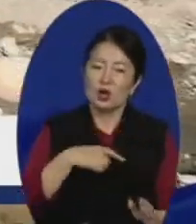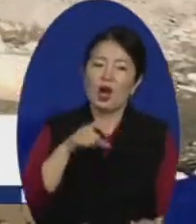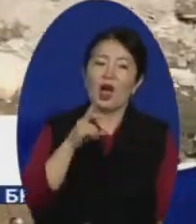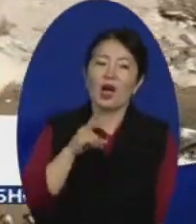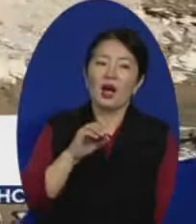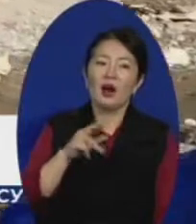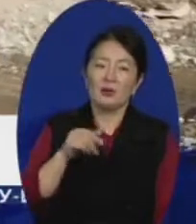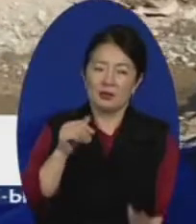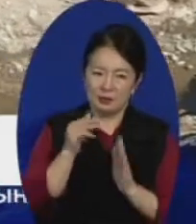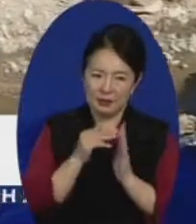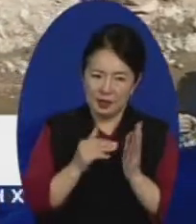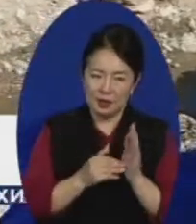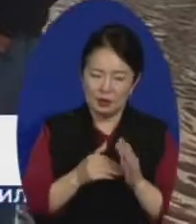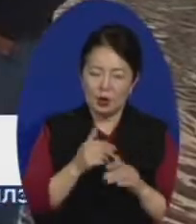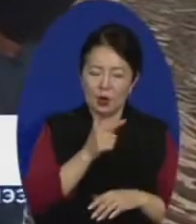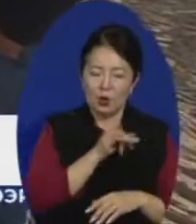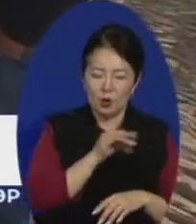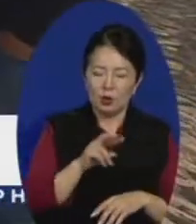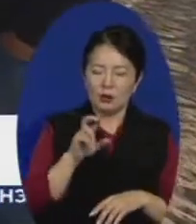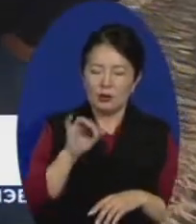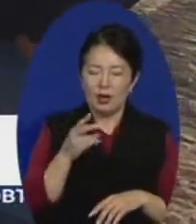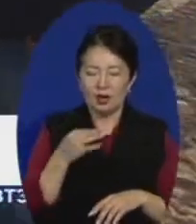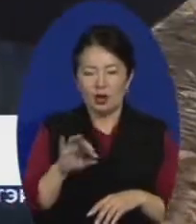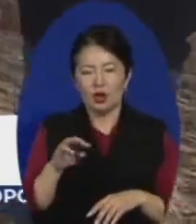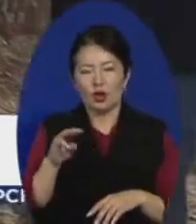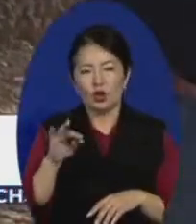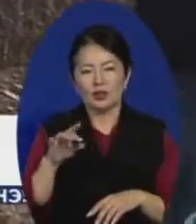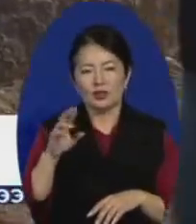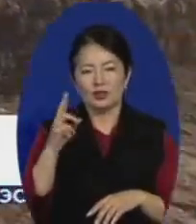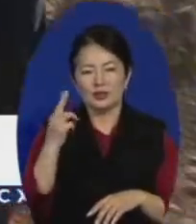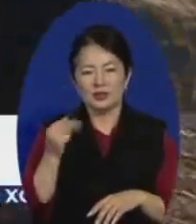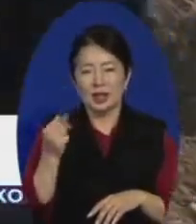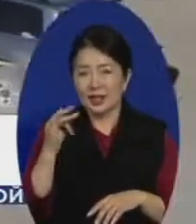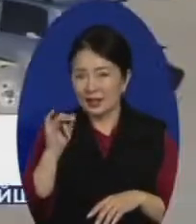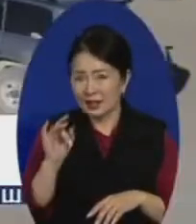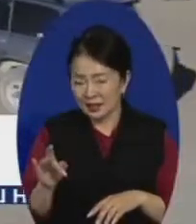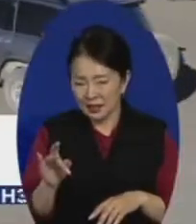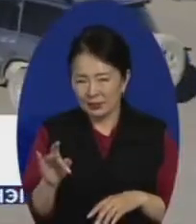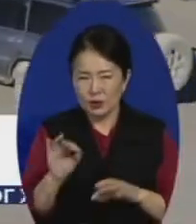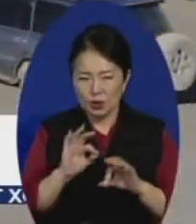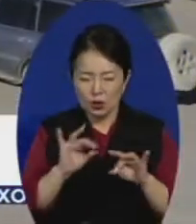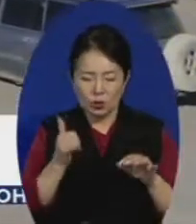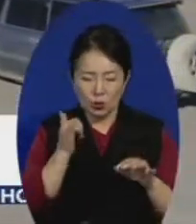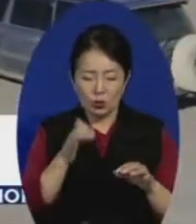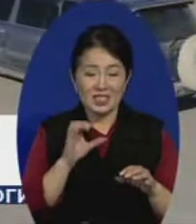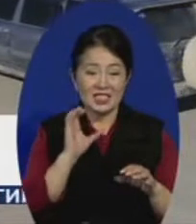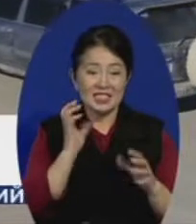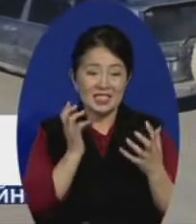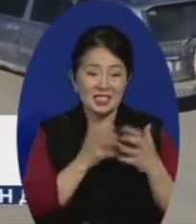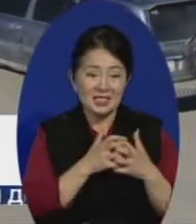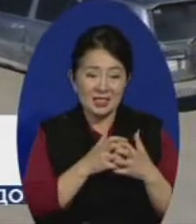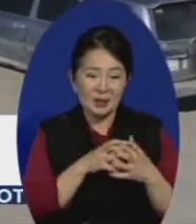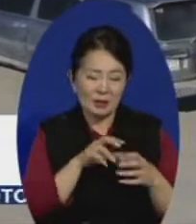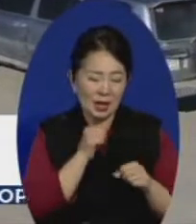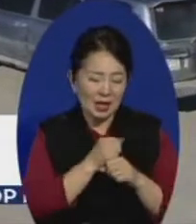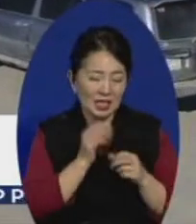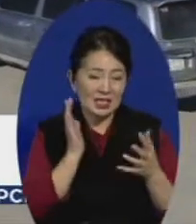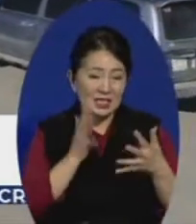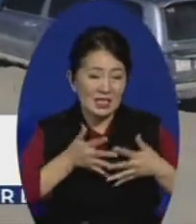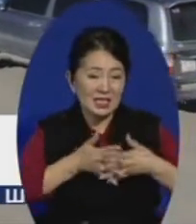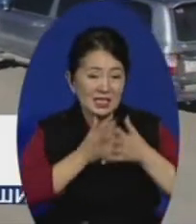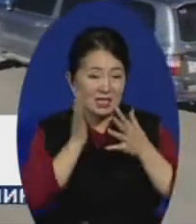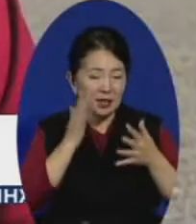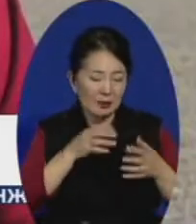тайлбарллаа. Тэрээр Гуйлан, Баянтоороо, Ёлтон, Шарг, Хөрхрээ, Захир, Биж зэрэг услалтын системүүдийн ажил байдлаа газар дээр